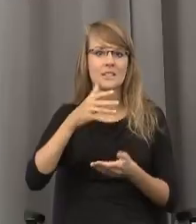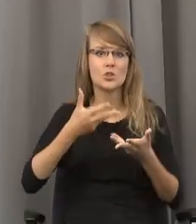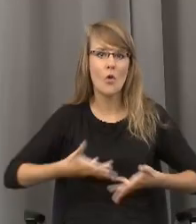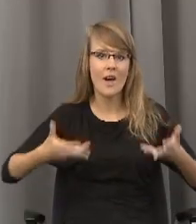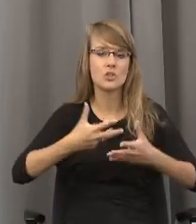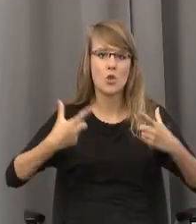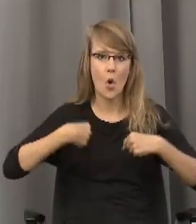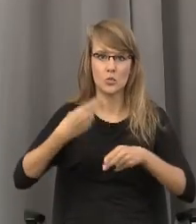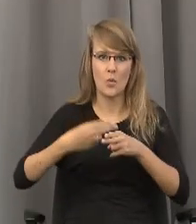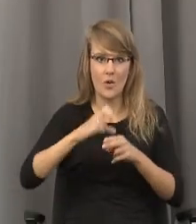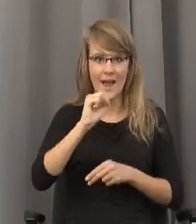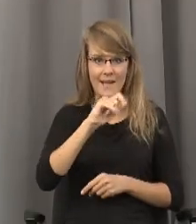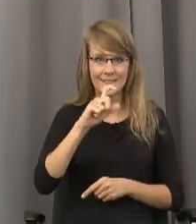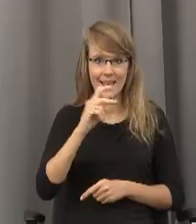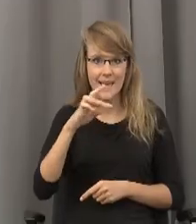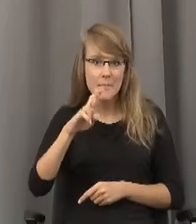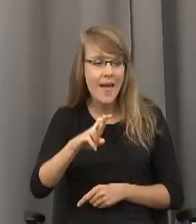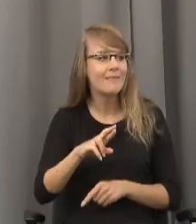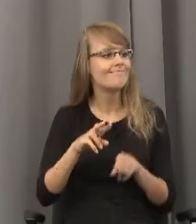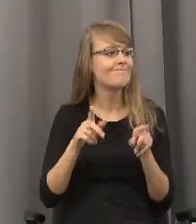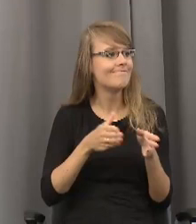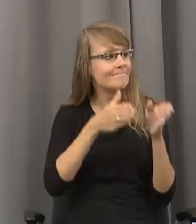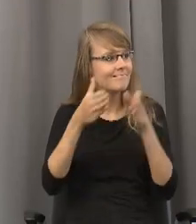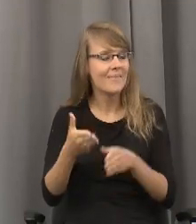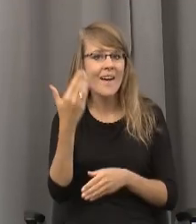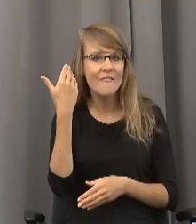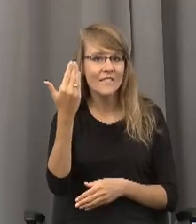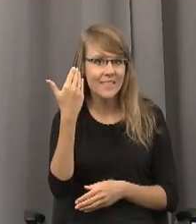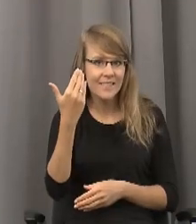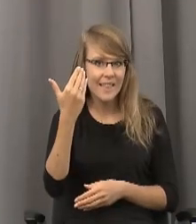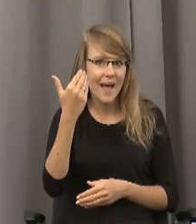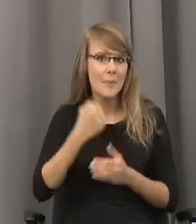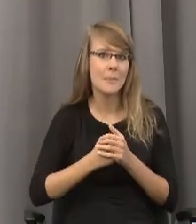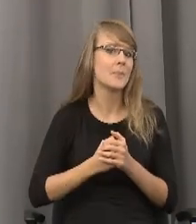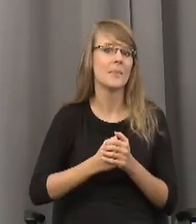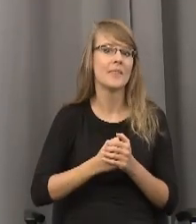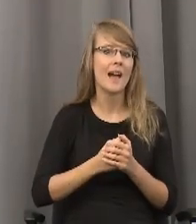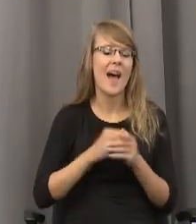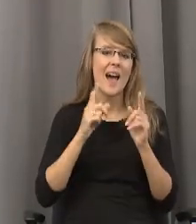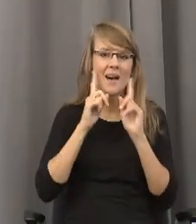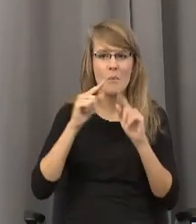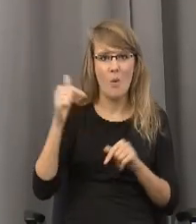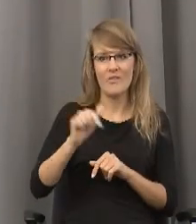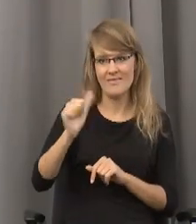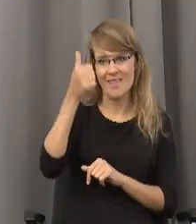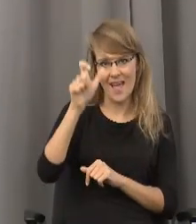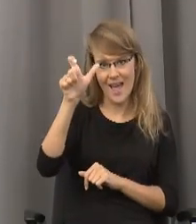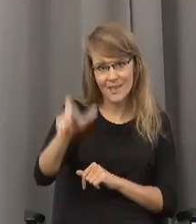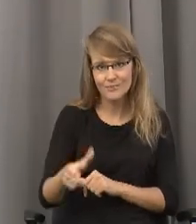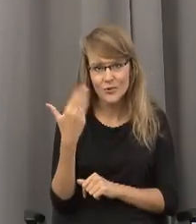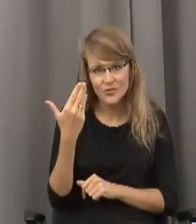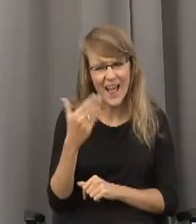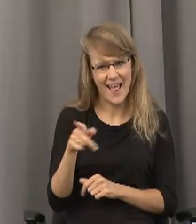z Chorobą Alzheimera. Chciałbym przywitać, oczywiście zgodnie z zasadami prezydencji powinienem był od tego zacząć, ale pan prezes się nie